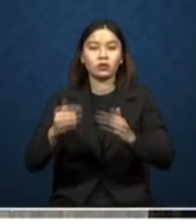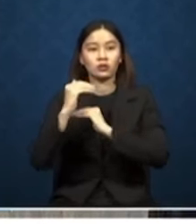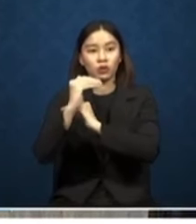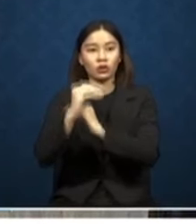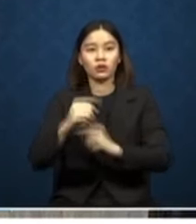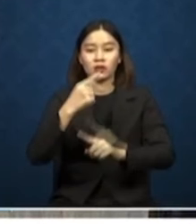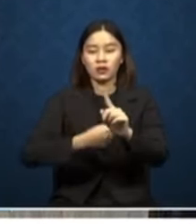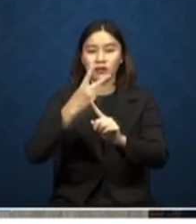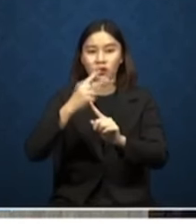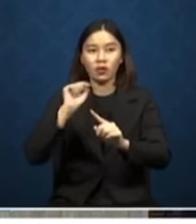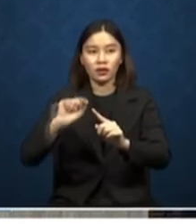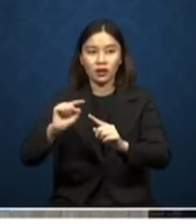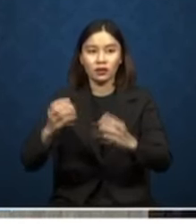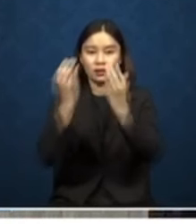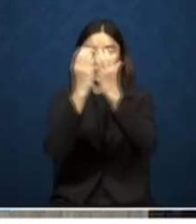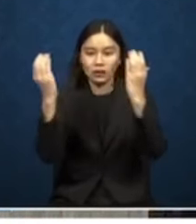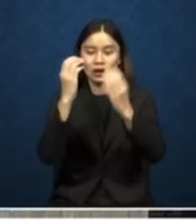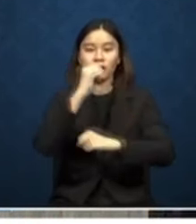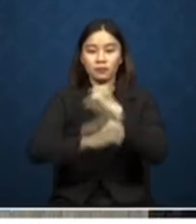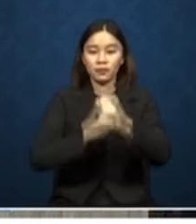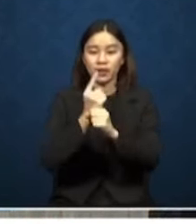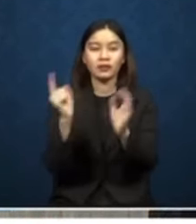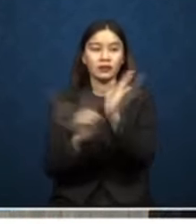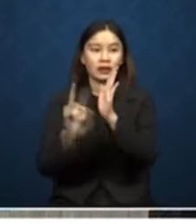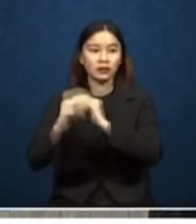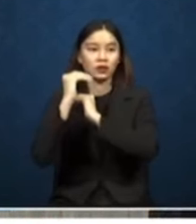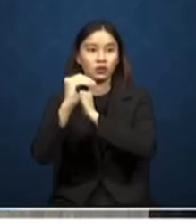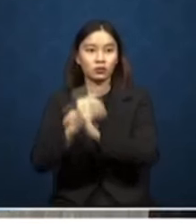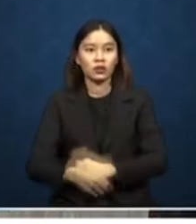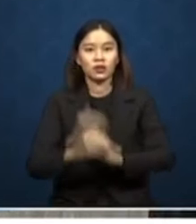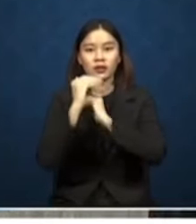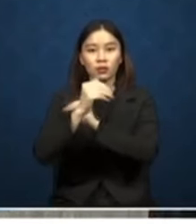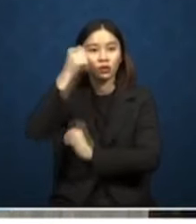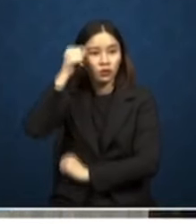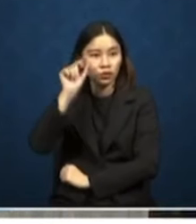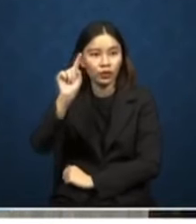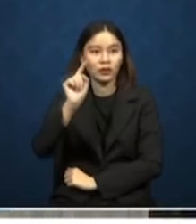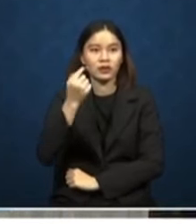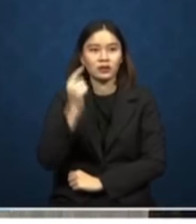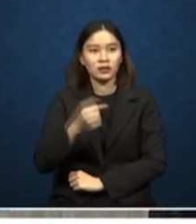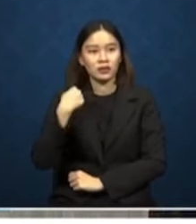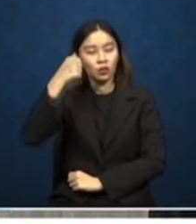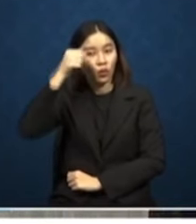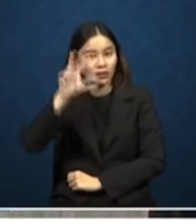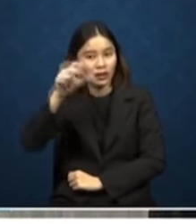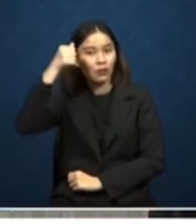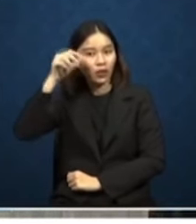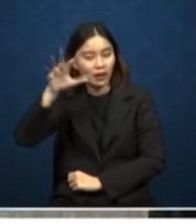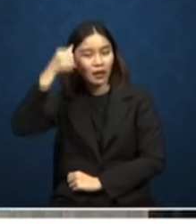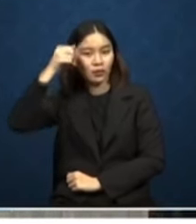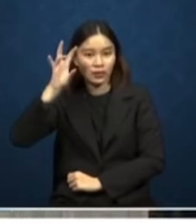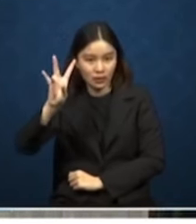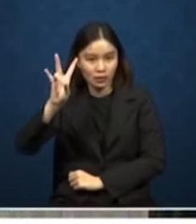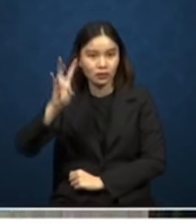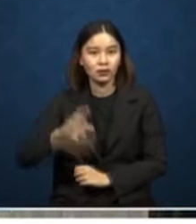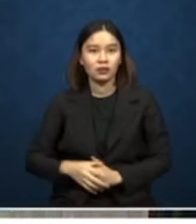ริงๆรัฐธรรมนูญบอกให้ปีละครั้งท่านก็กำหนดแค่วันเดียวจริงๆมาจะ3วัน5วัน7วันนะ